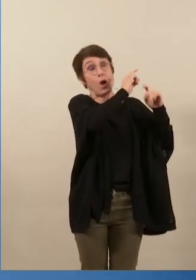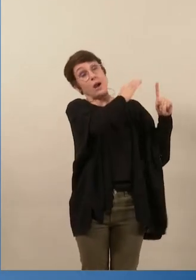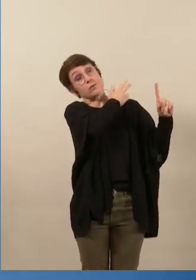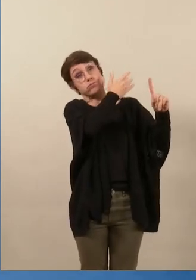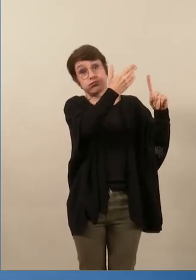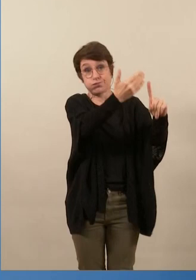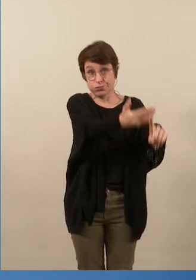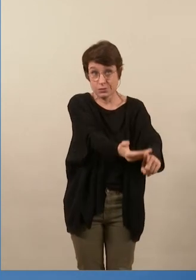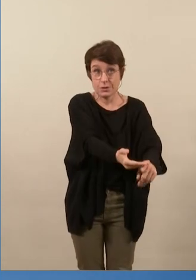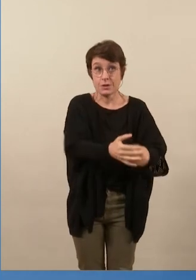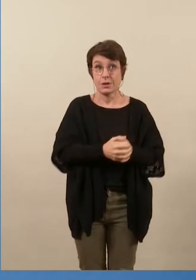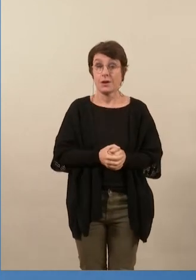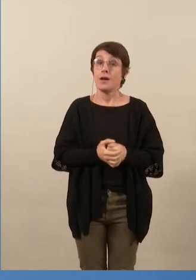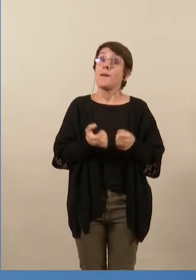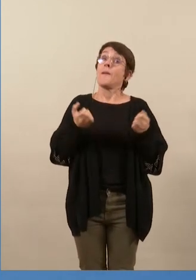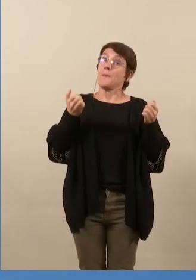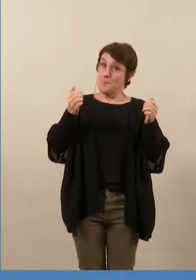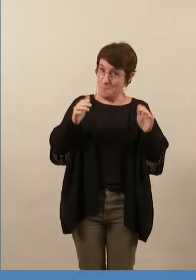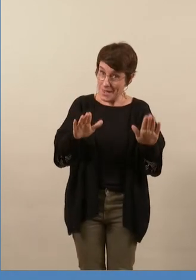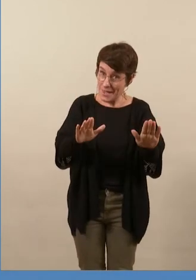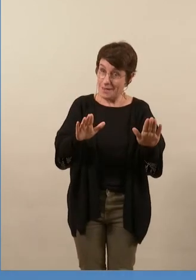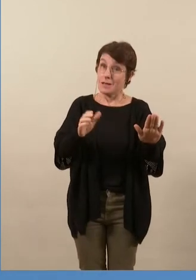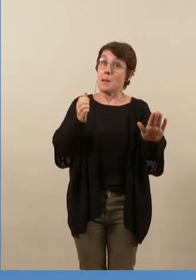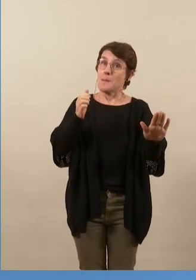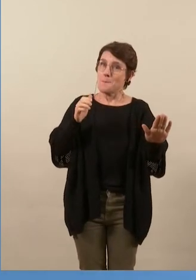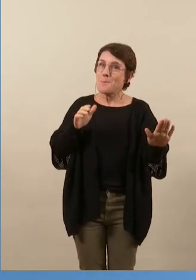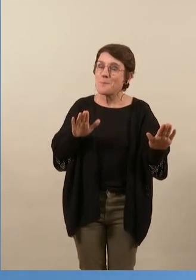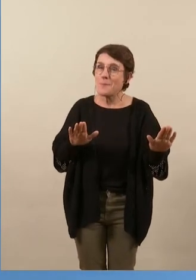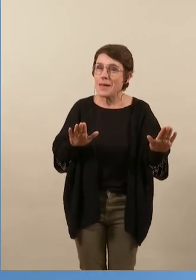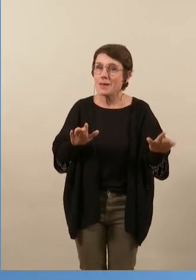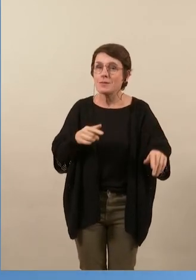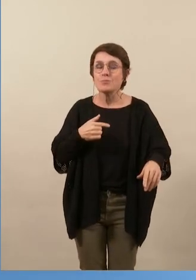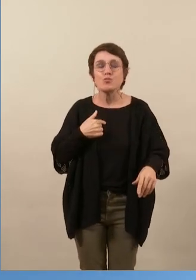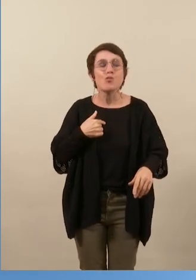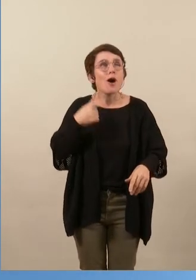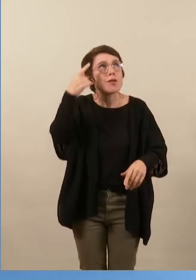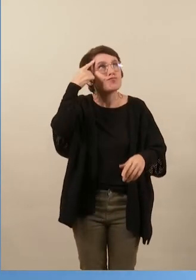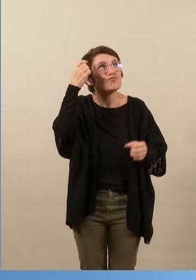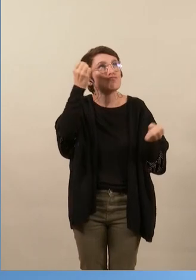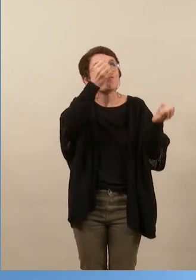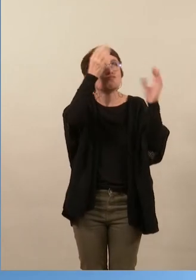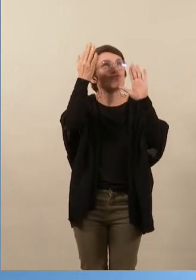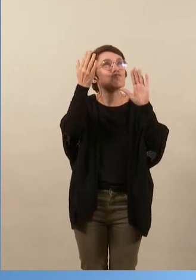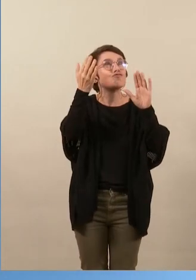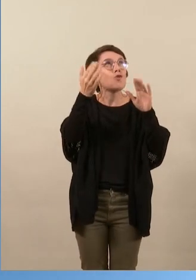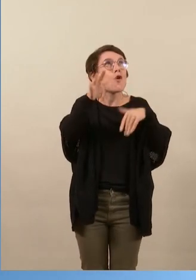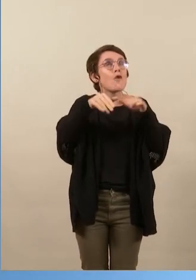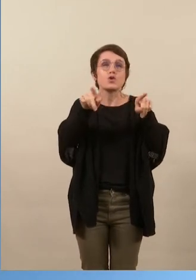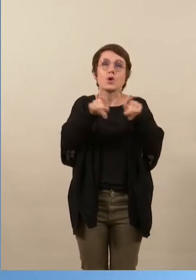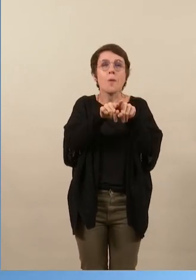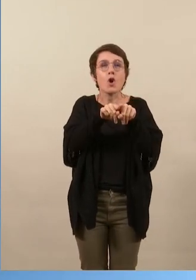histoire mais mais je ne concevais pas qu'il s'agissait d'un fonctionnement de type sectaire